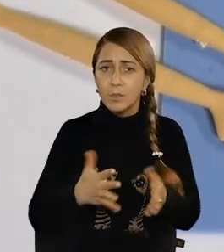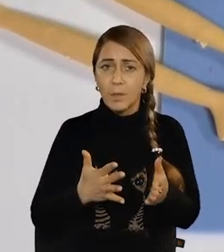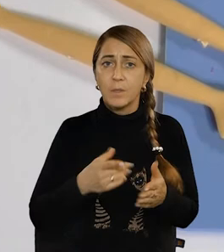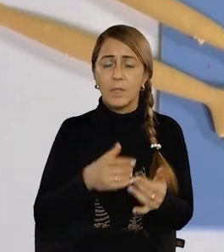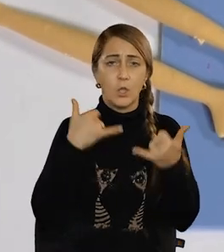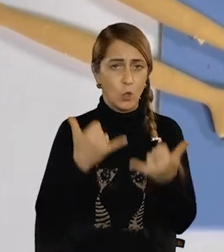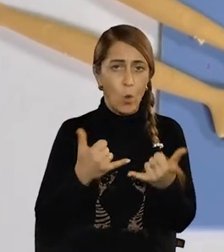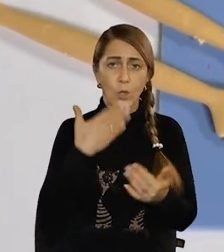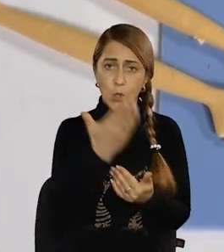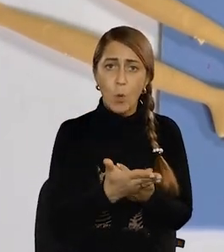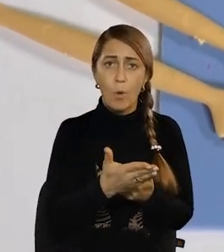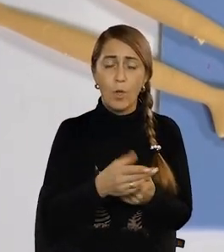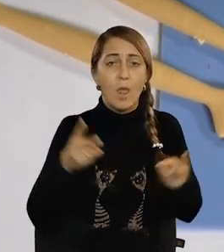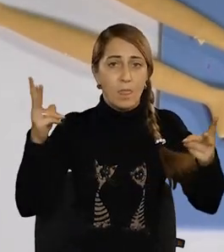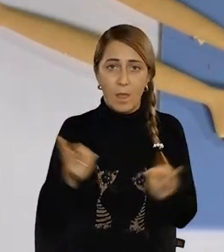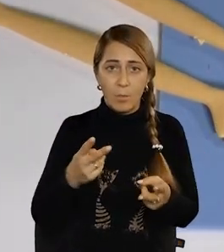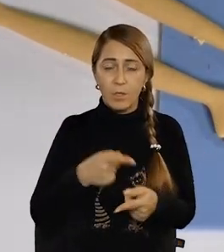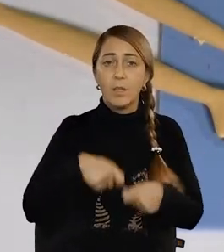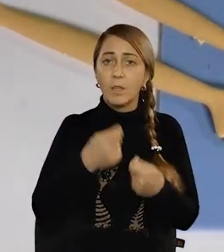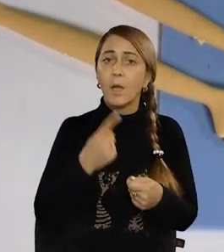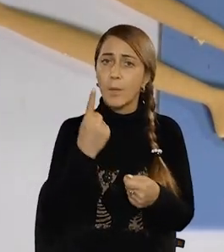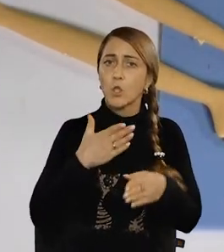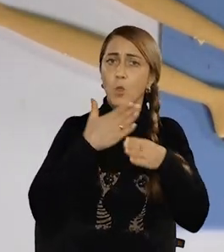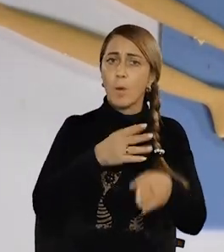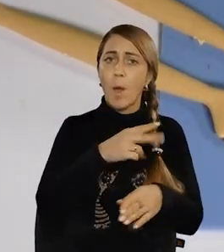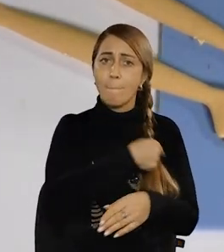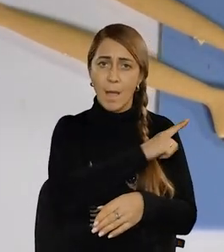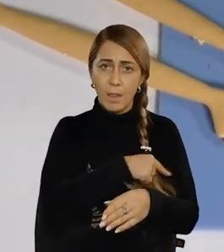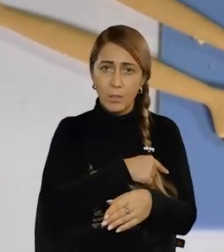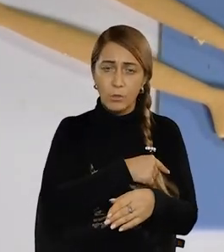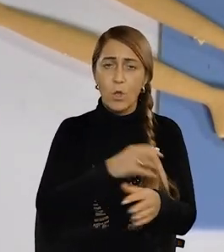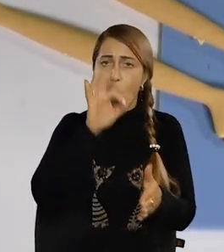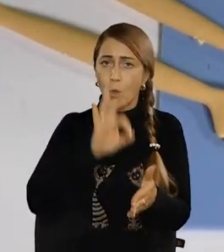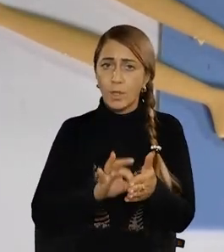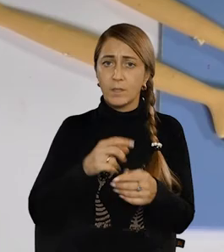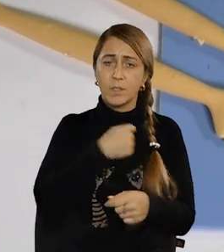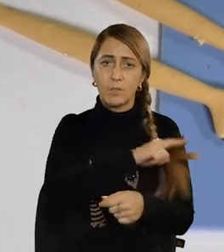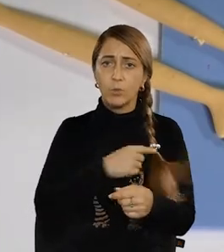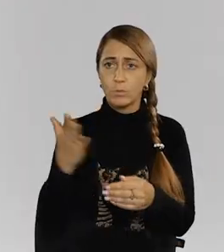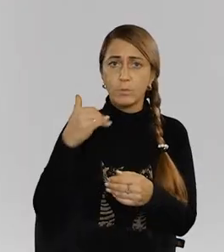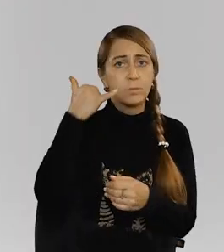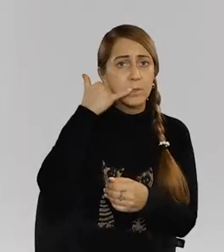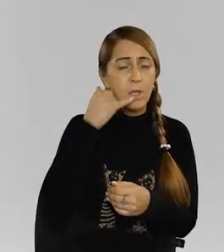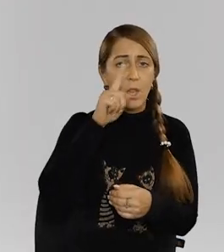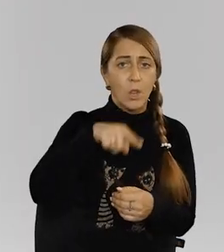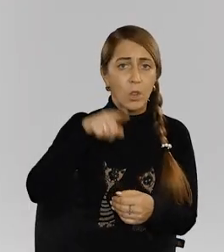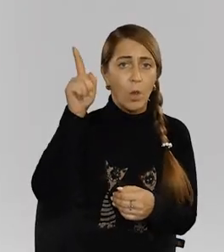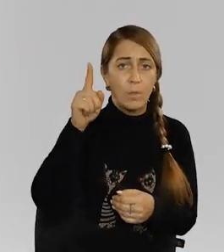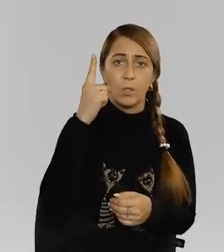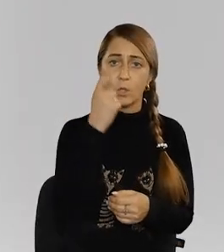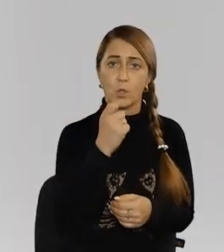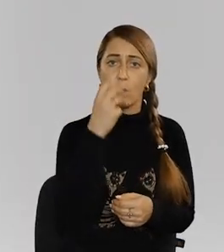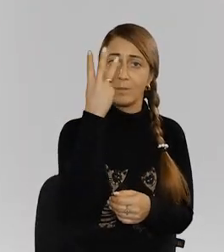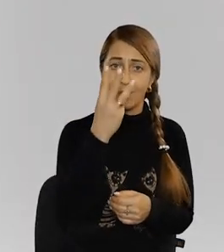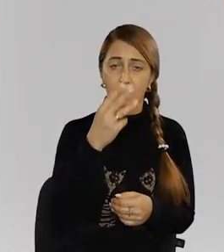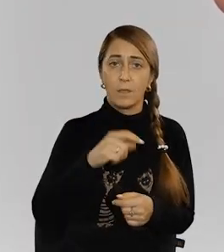як сьогодні з тобою, необхідно надати першу домедичну допомогу і одразу викликати швидку за номером телефону